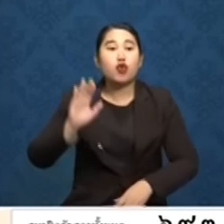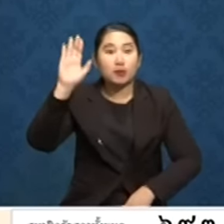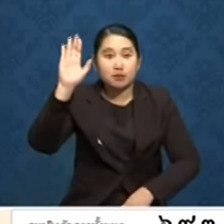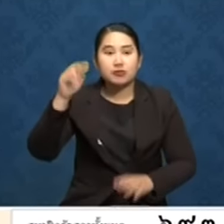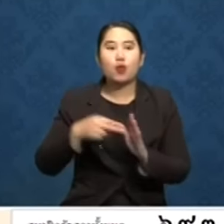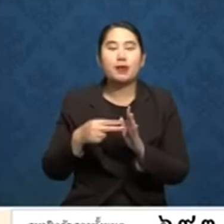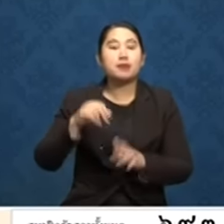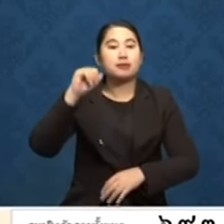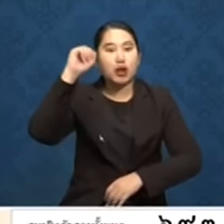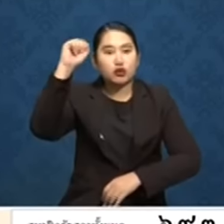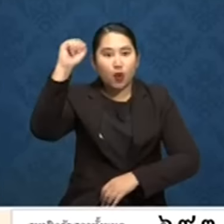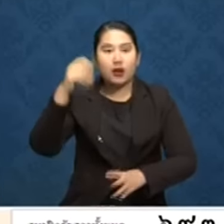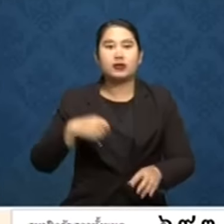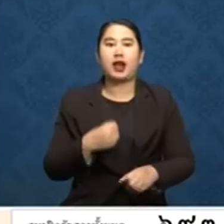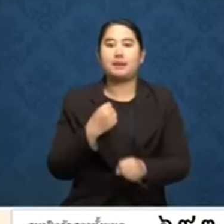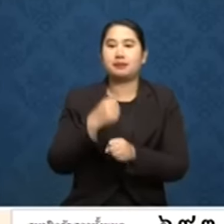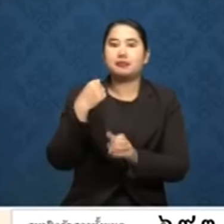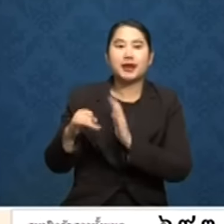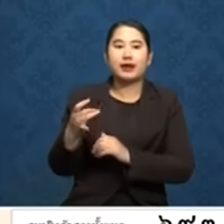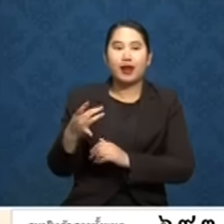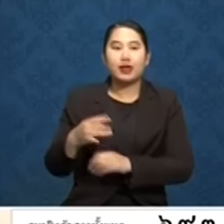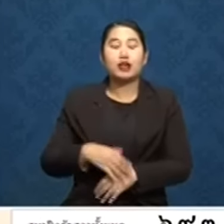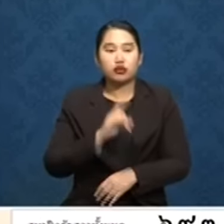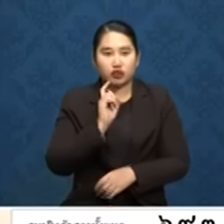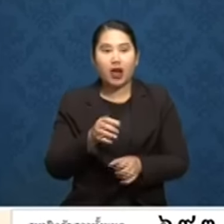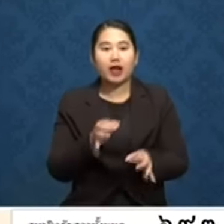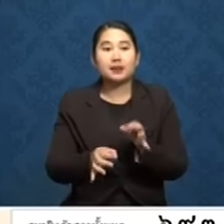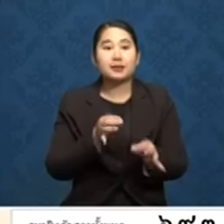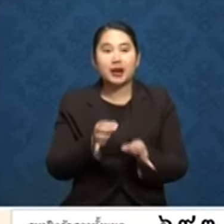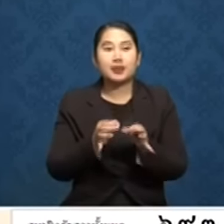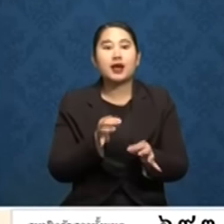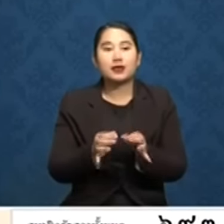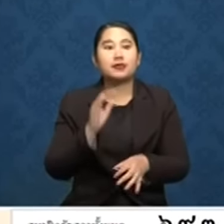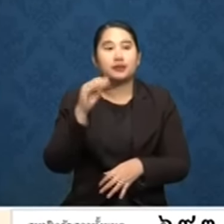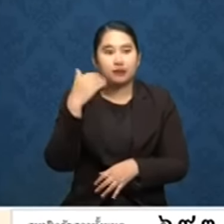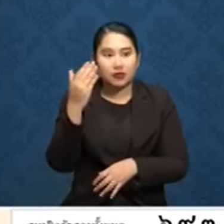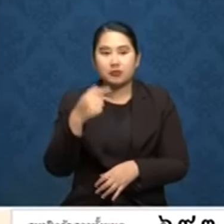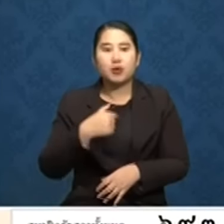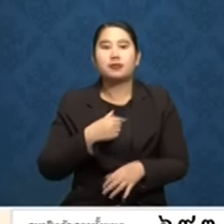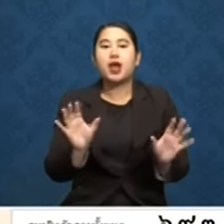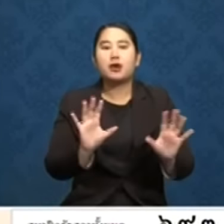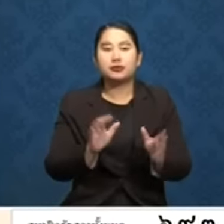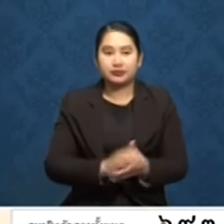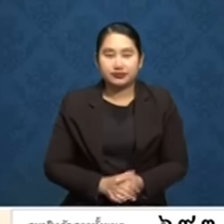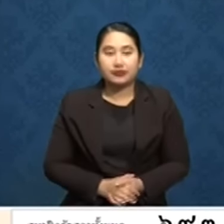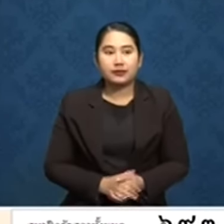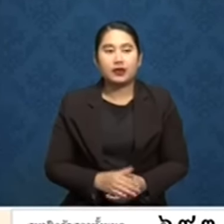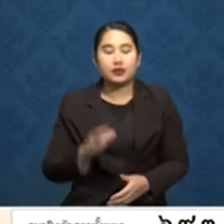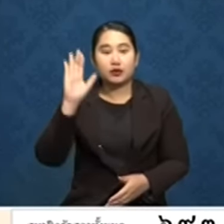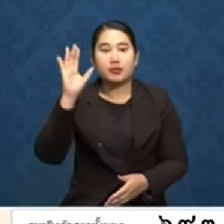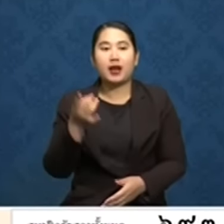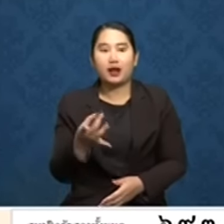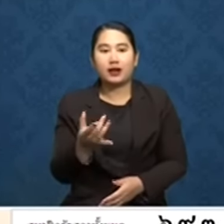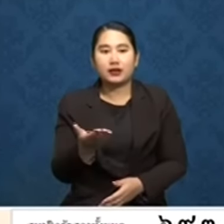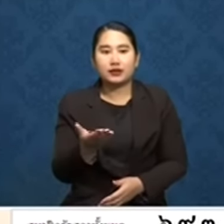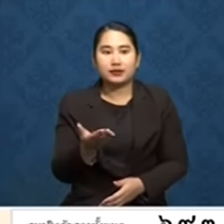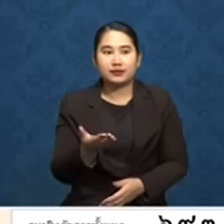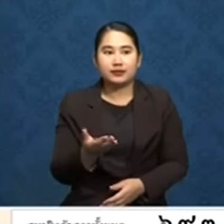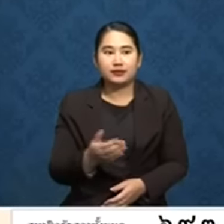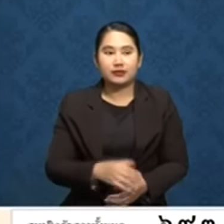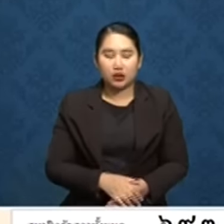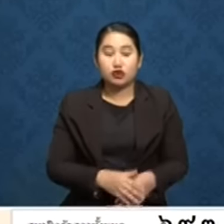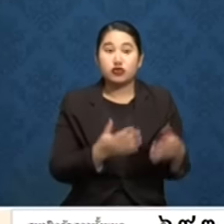ประท้วงมีการทำผิดกติกาแต่จะชี้แจงเนี่ยผมขอใบอนุญาตนะครับยกมือข้างหน้าครูมานี่เอา